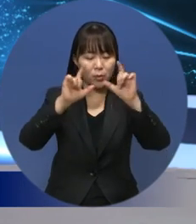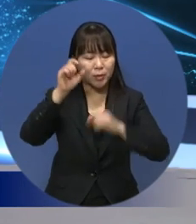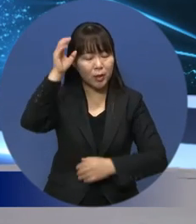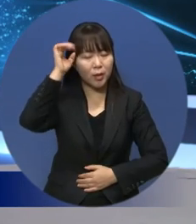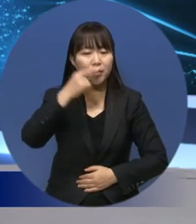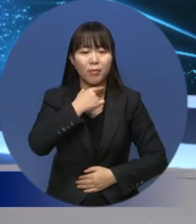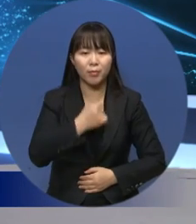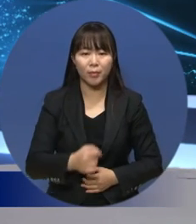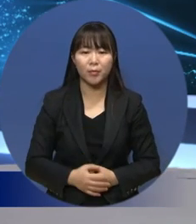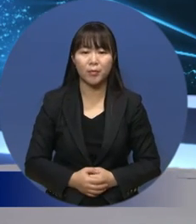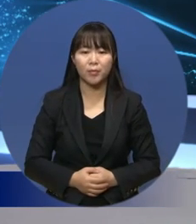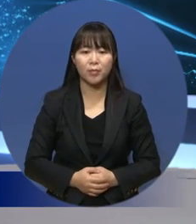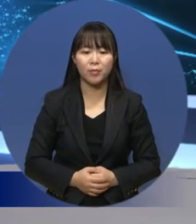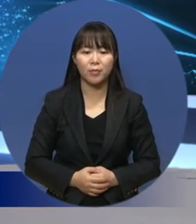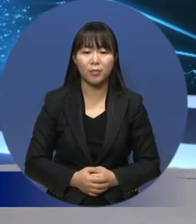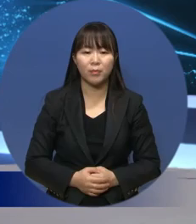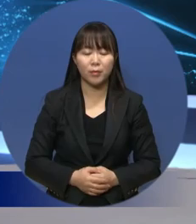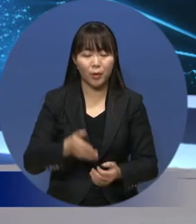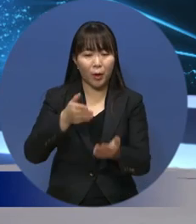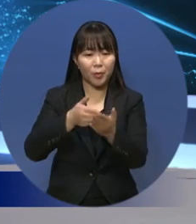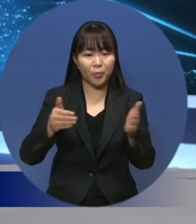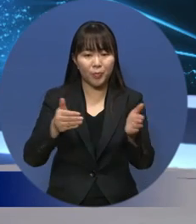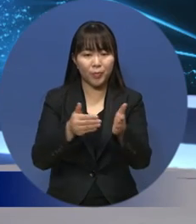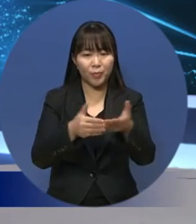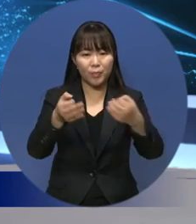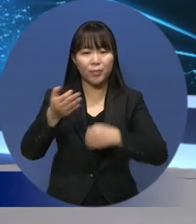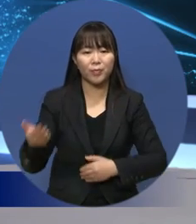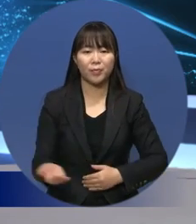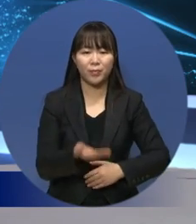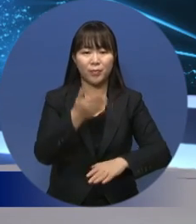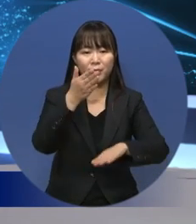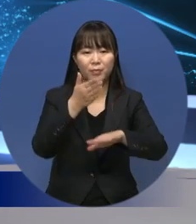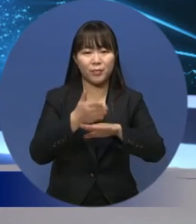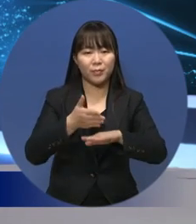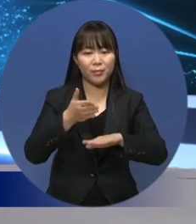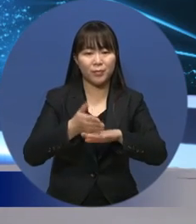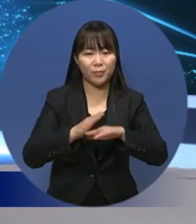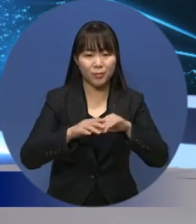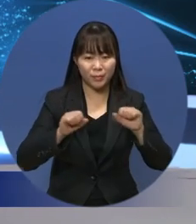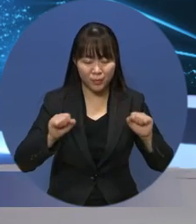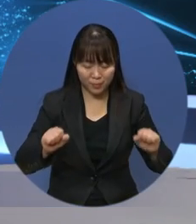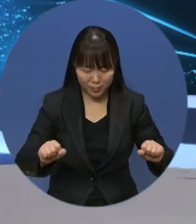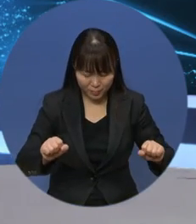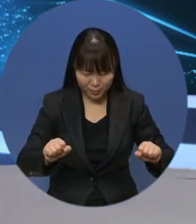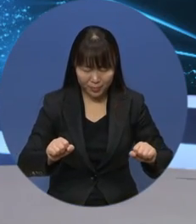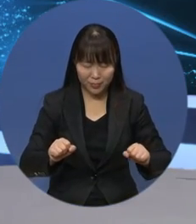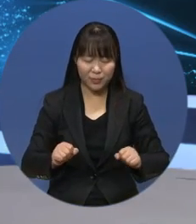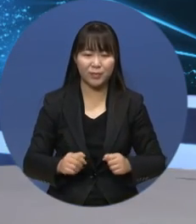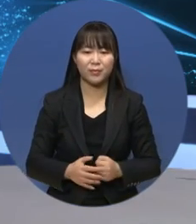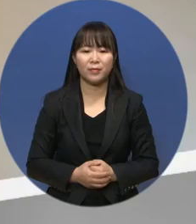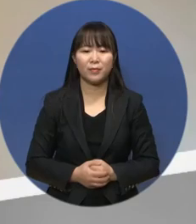기대해봅니다 이상 복지 탭이 뉴스를 마칩니다 시청해주신 여러분 고맙습니다